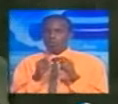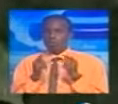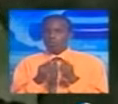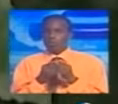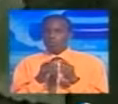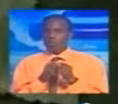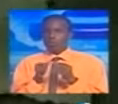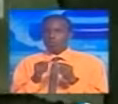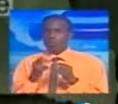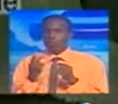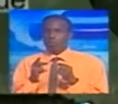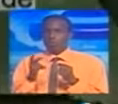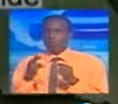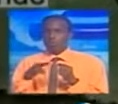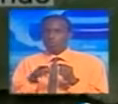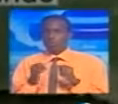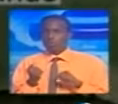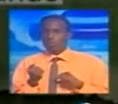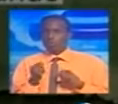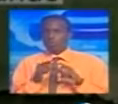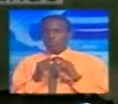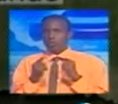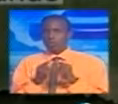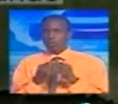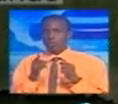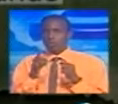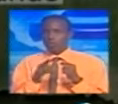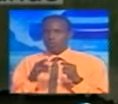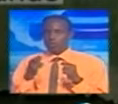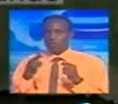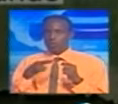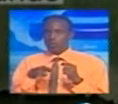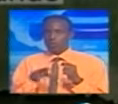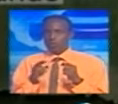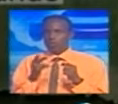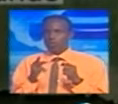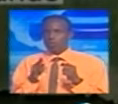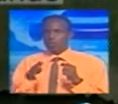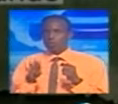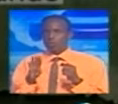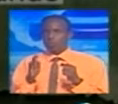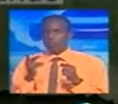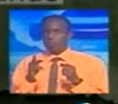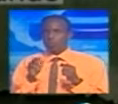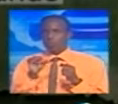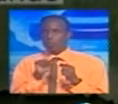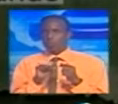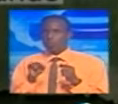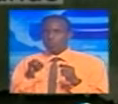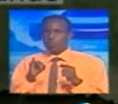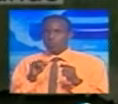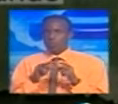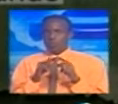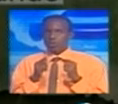après le naufrage d'un navire de l'armée dimanche matin entre Douala et la péninsule de Bakassi au sud-ouest du pays. Pour l'heure,